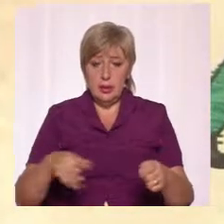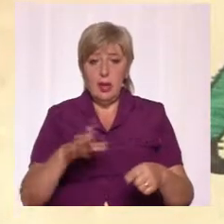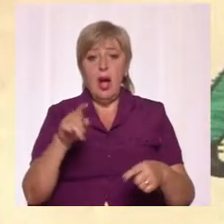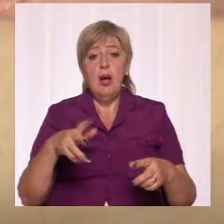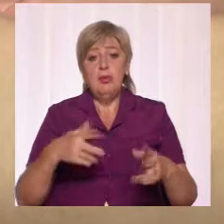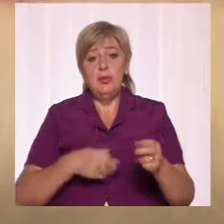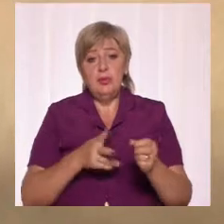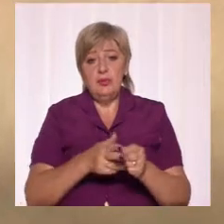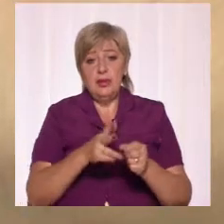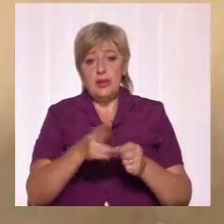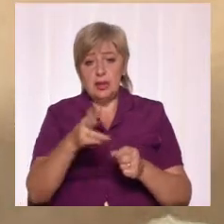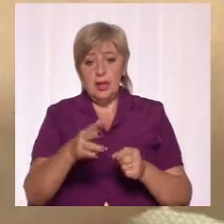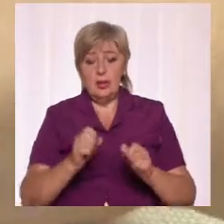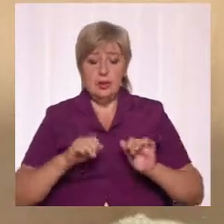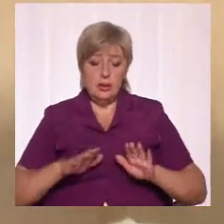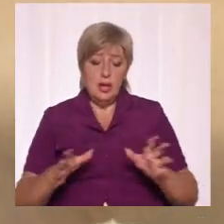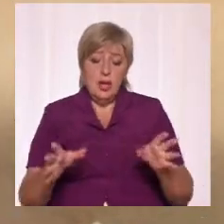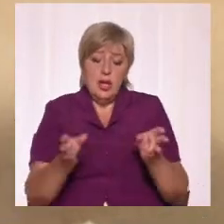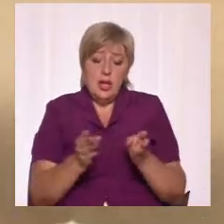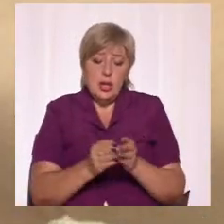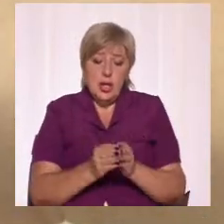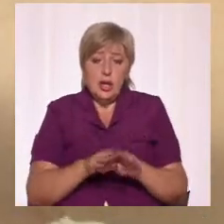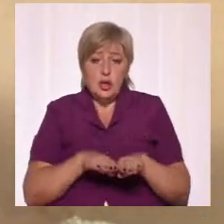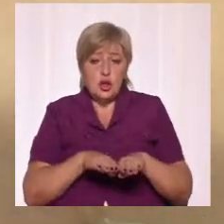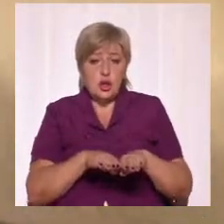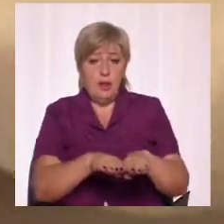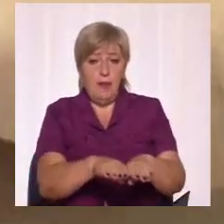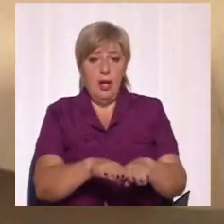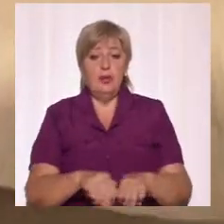частини виробу. А полоски, да, держи.